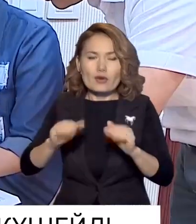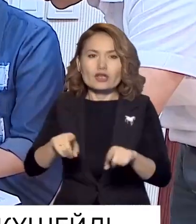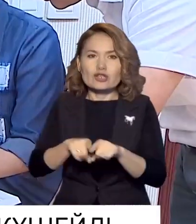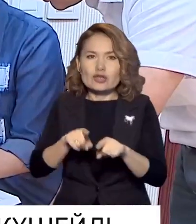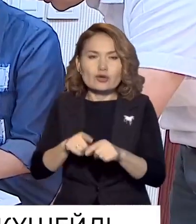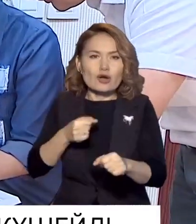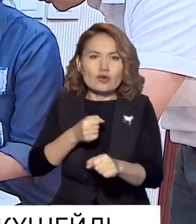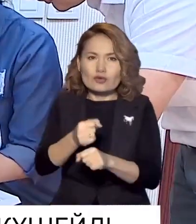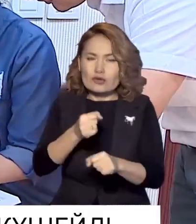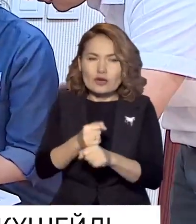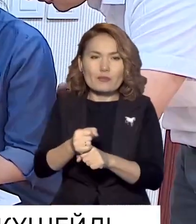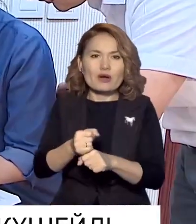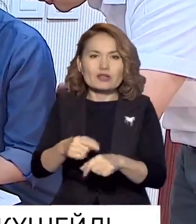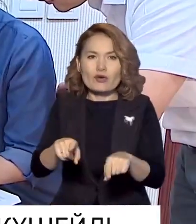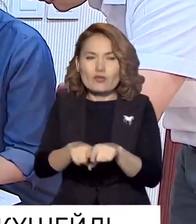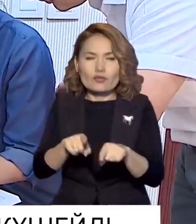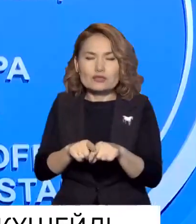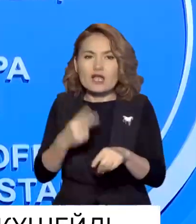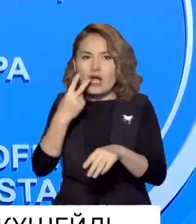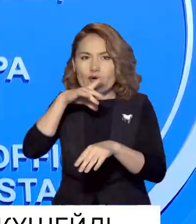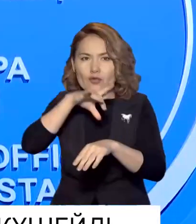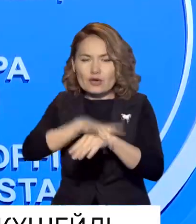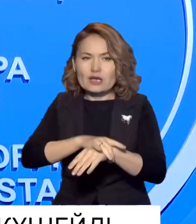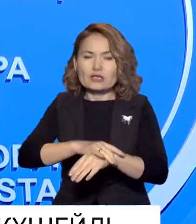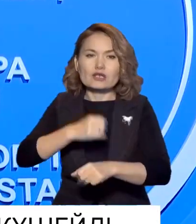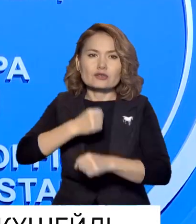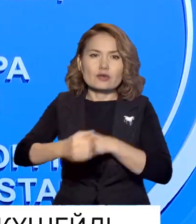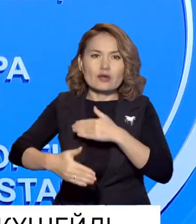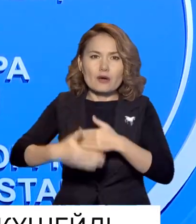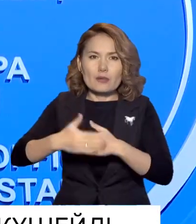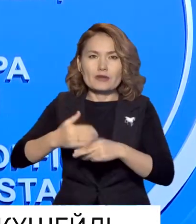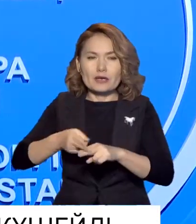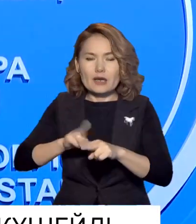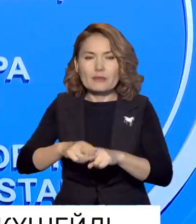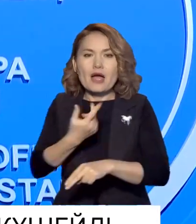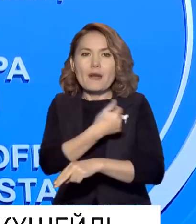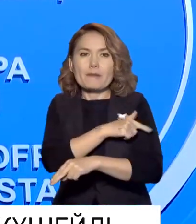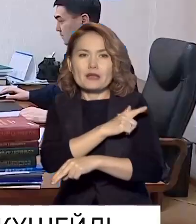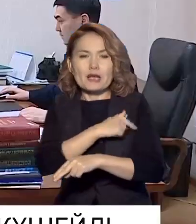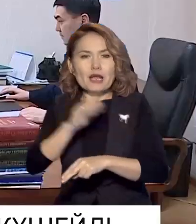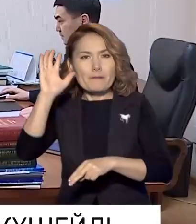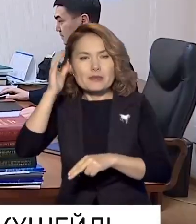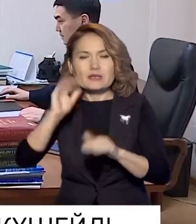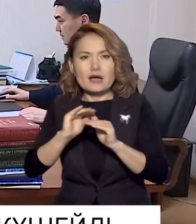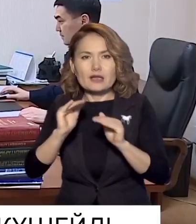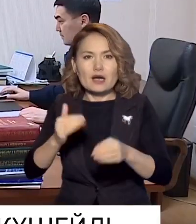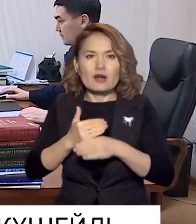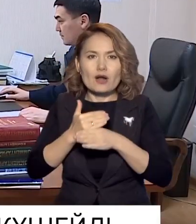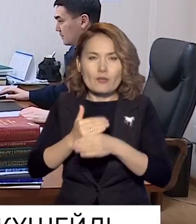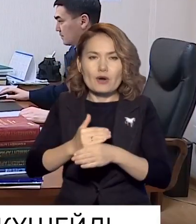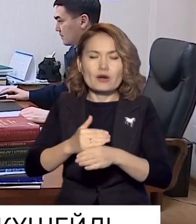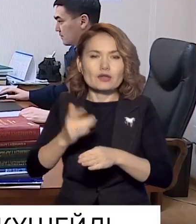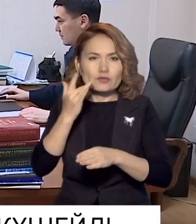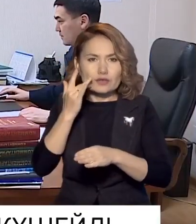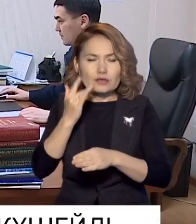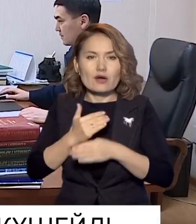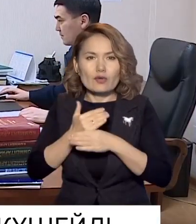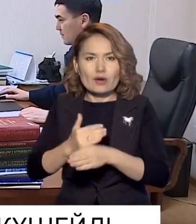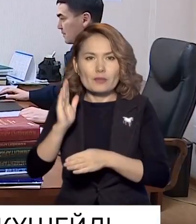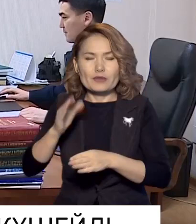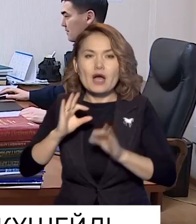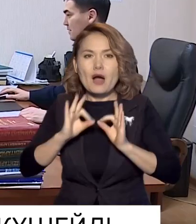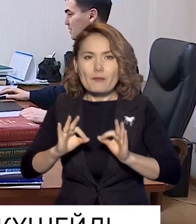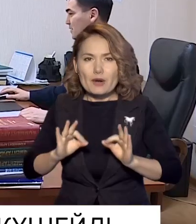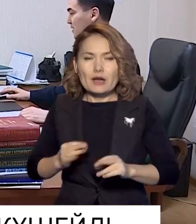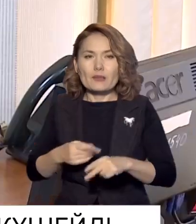жол бермейді. Ал зорлық-зомбылық құрбандарына қылмыс тіркелген сәттен бастап медициналық, психологиялық және оңалту көмегі көрсетіледі.